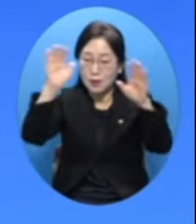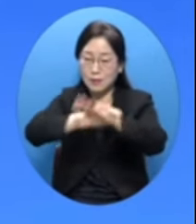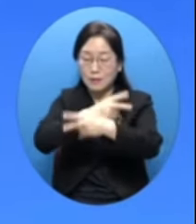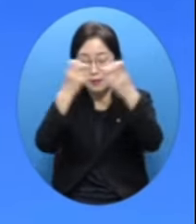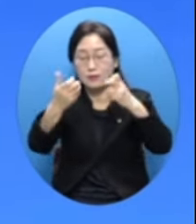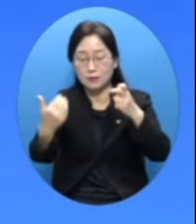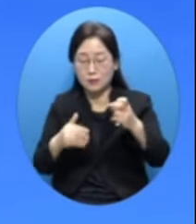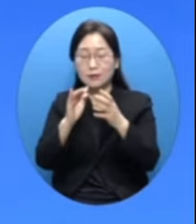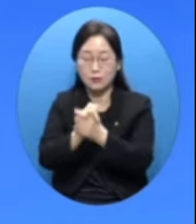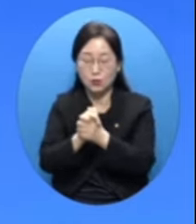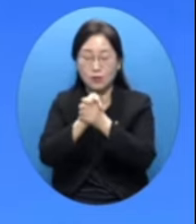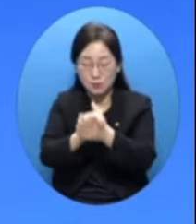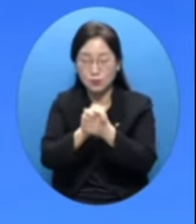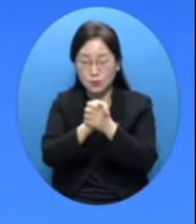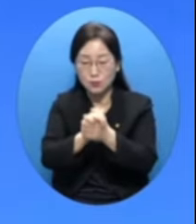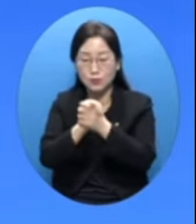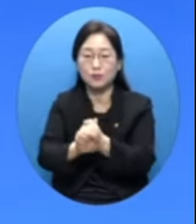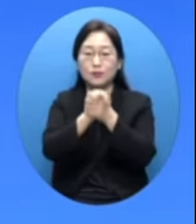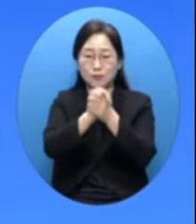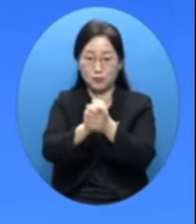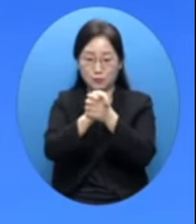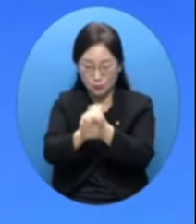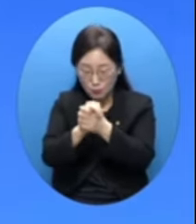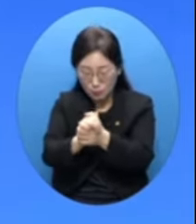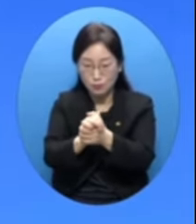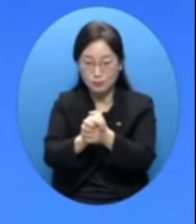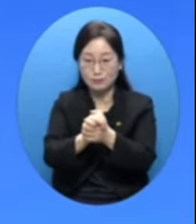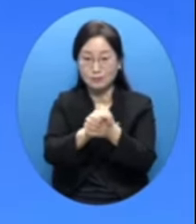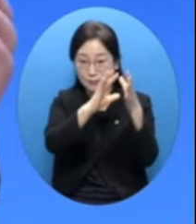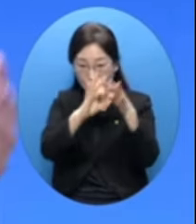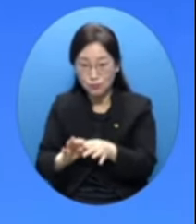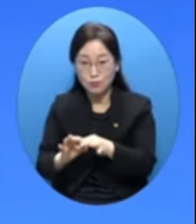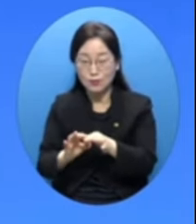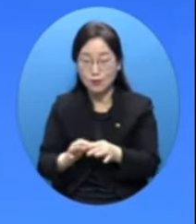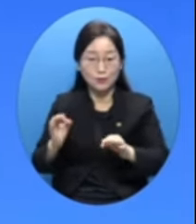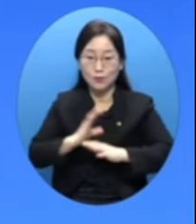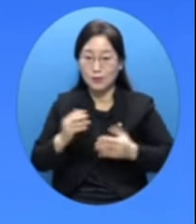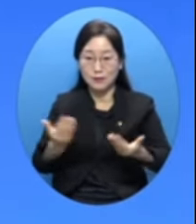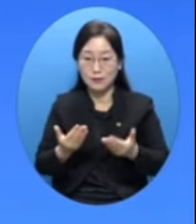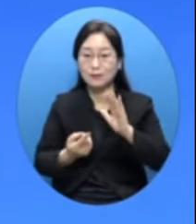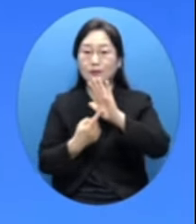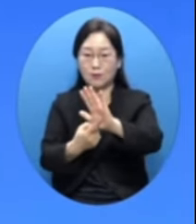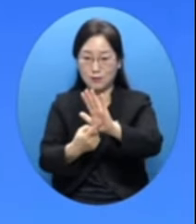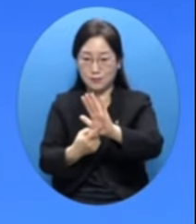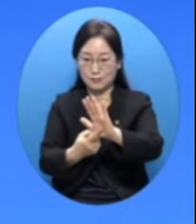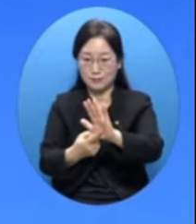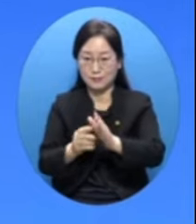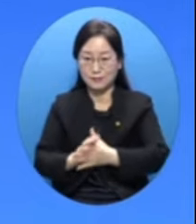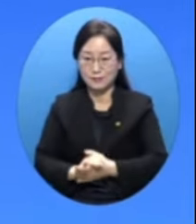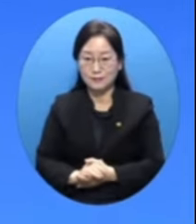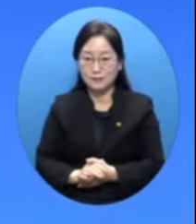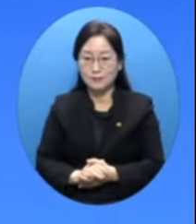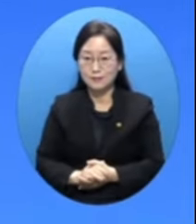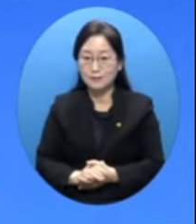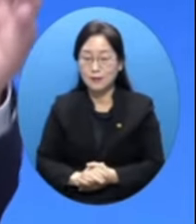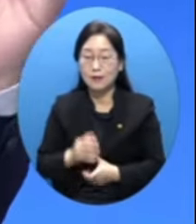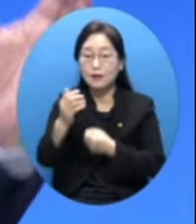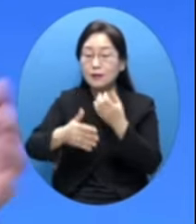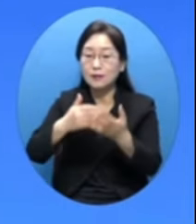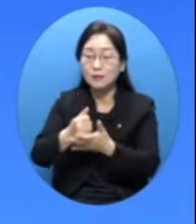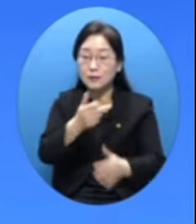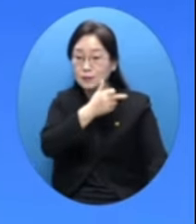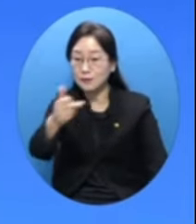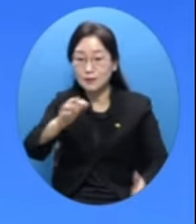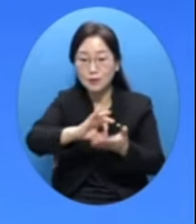전에 기도하고 기도하고 또 기도하고 또 기도하고 또 기도하고 또 기도하면 놀라운 일이 일어나게 되는 것입니다. 하나님께서 크게